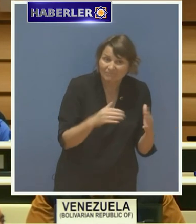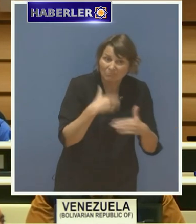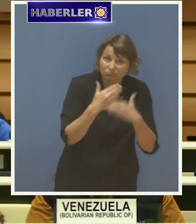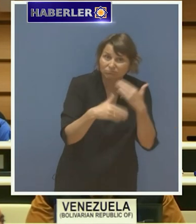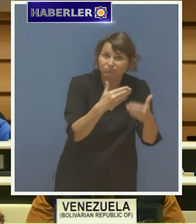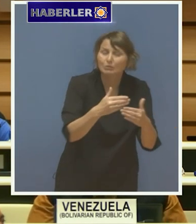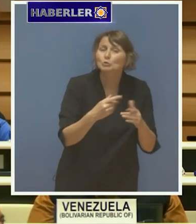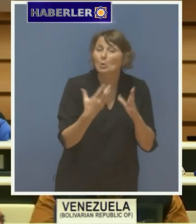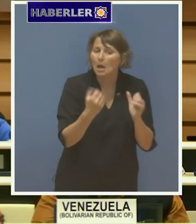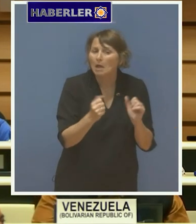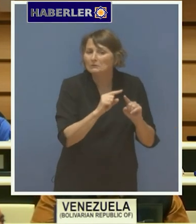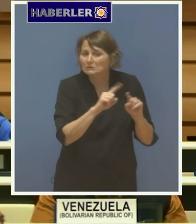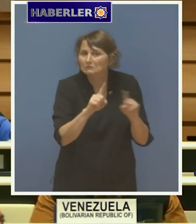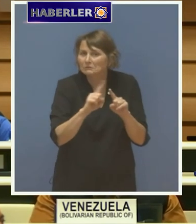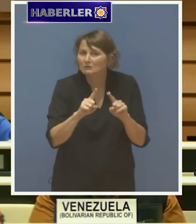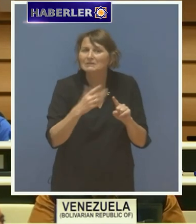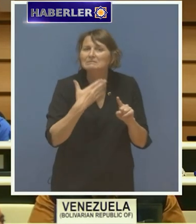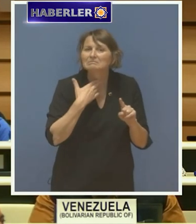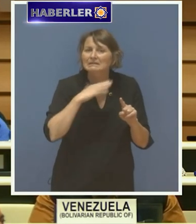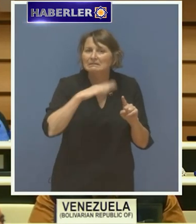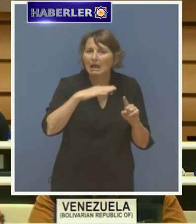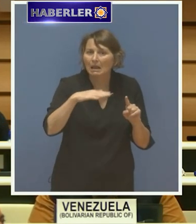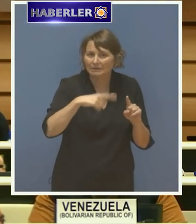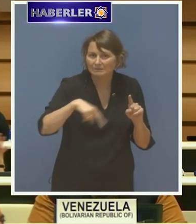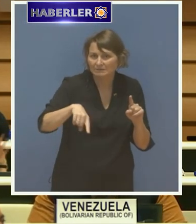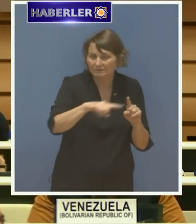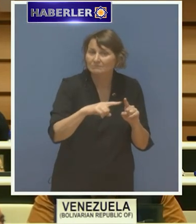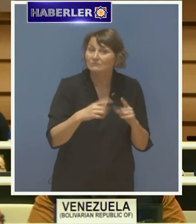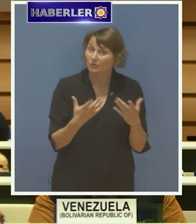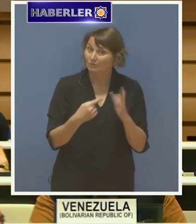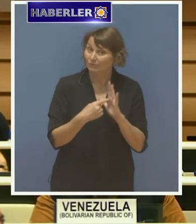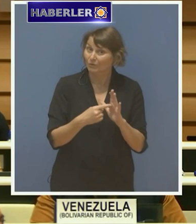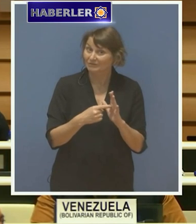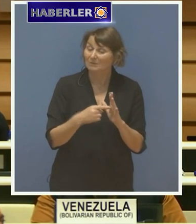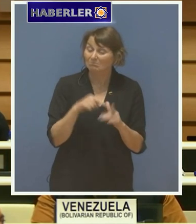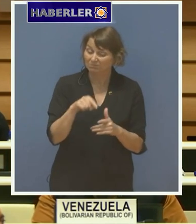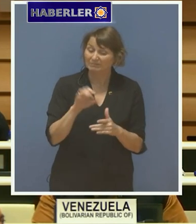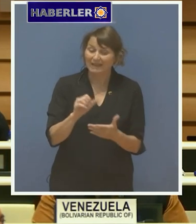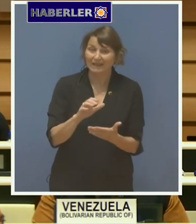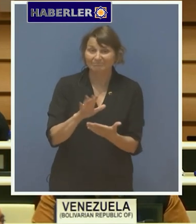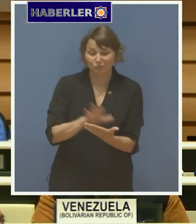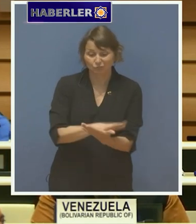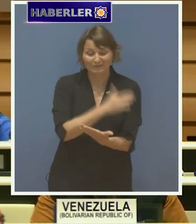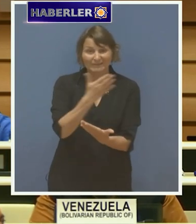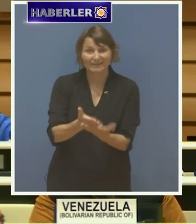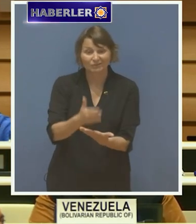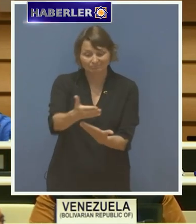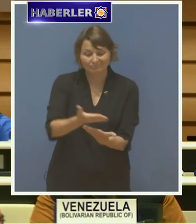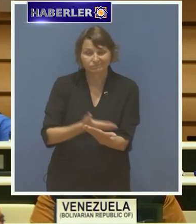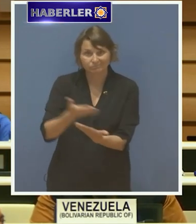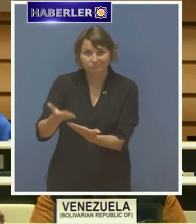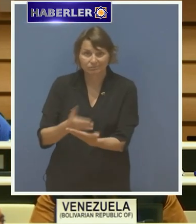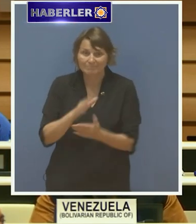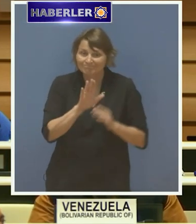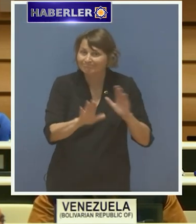dillerine çevirmesini istemek de ilginç olacaktır. Ermenice'ye çevrilmiş olan Birleşmiş Milletler Yerli Halkların Hakları